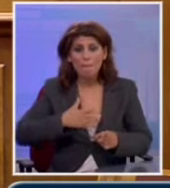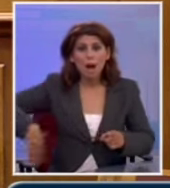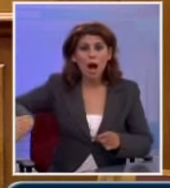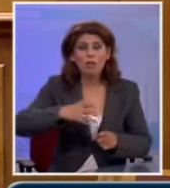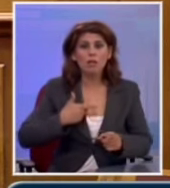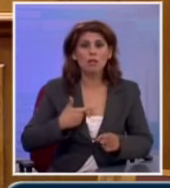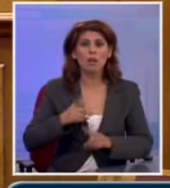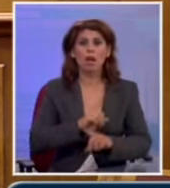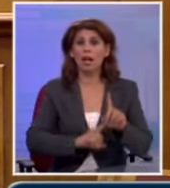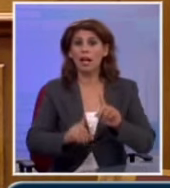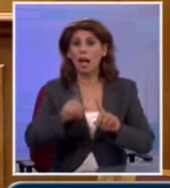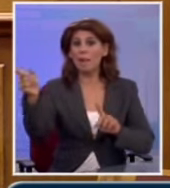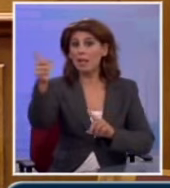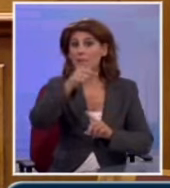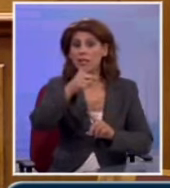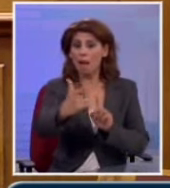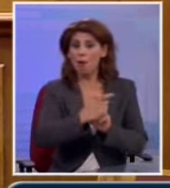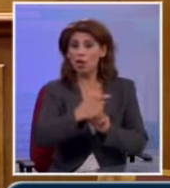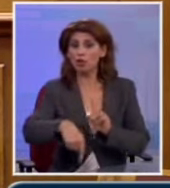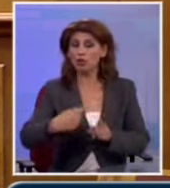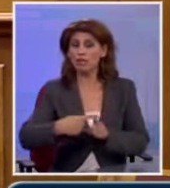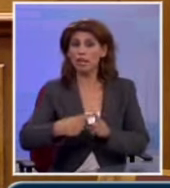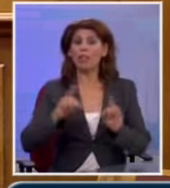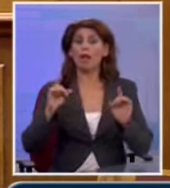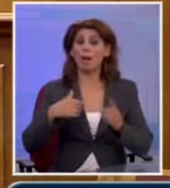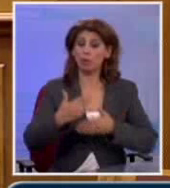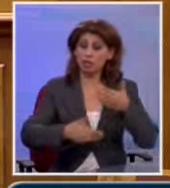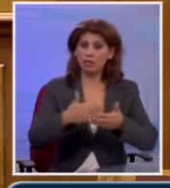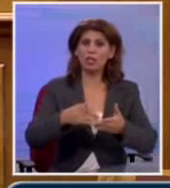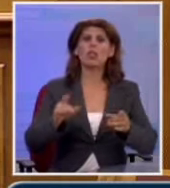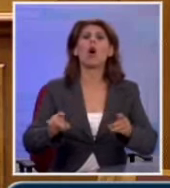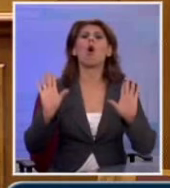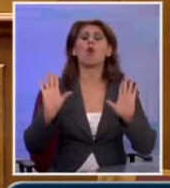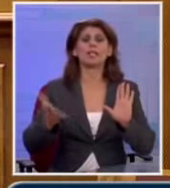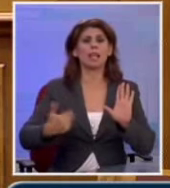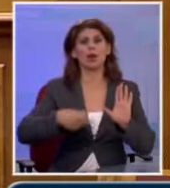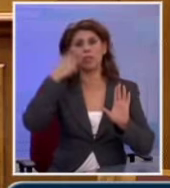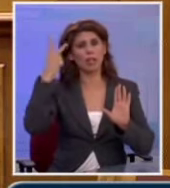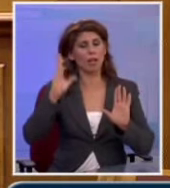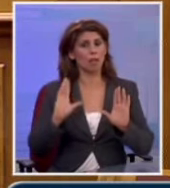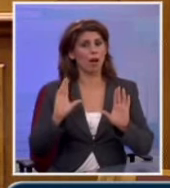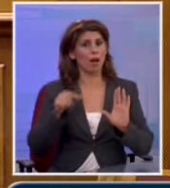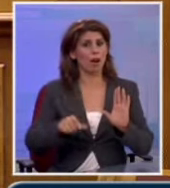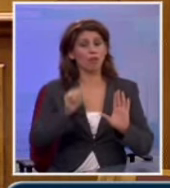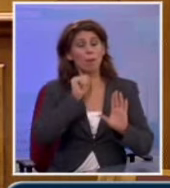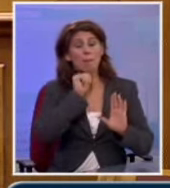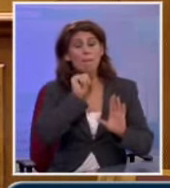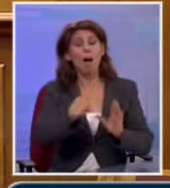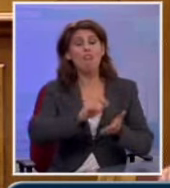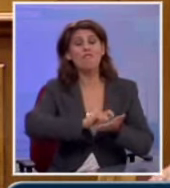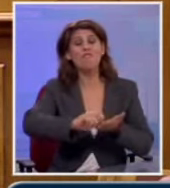κάποιοι αποκλείουν τη χώρα μας από μια διαδικασία χωρίς να έχουν δικαίωμα. Θα μείνει όμως με μελανά